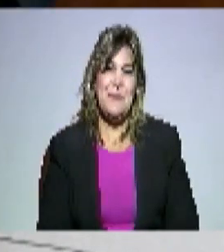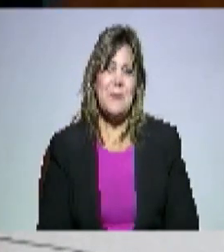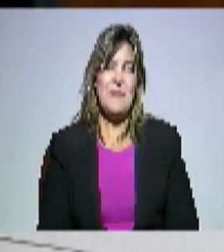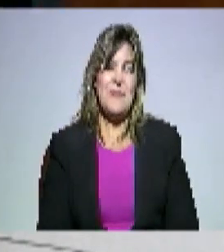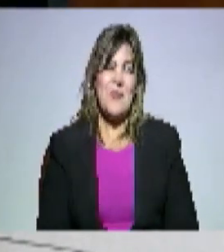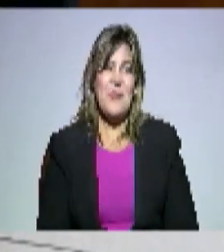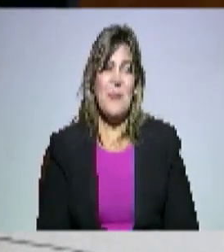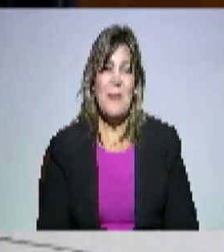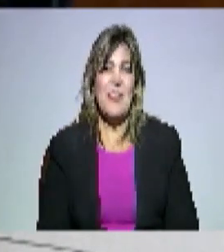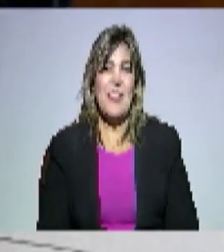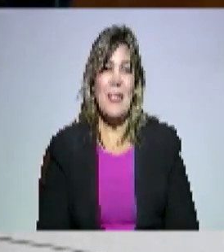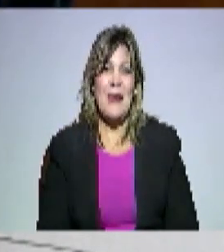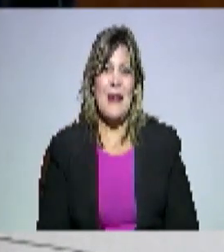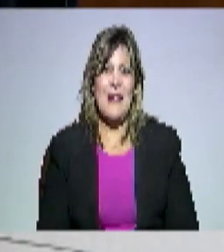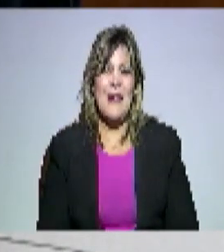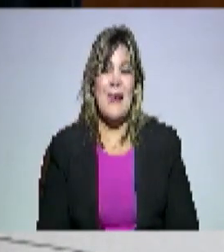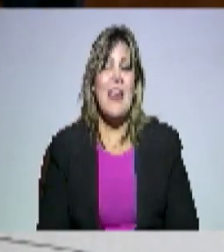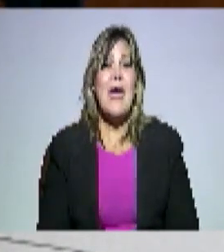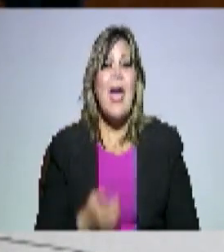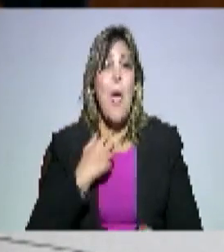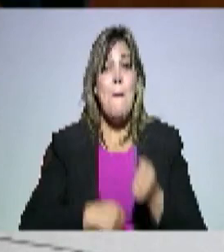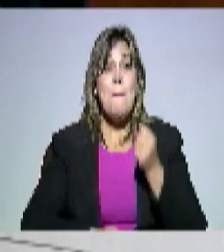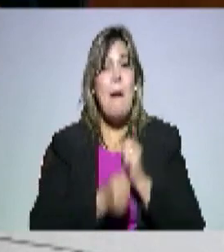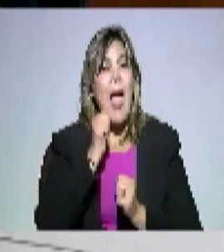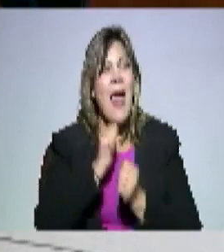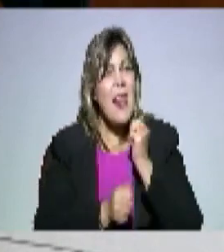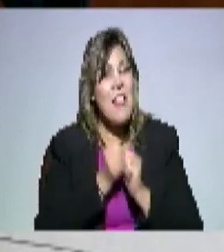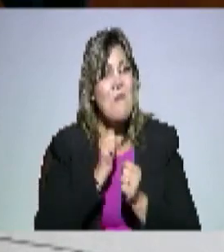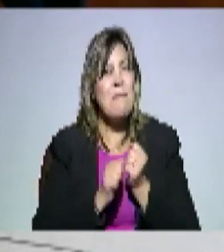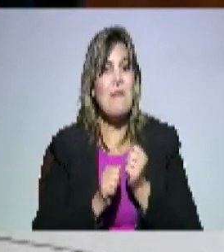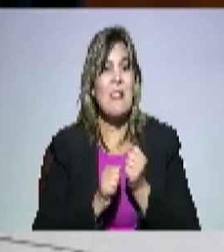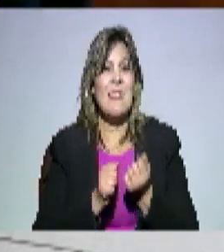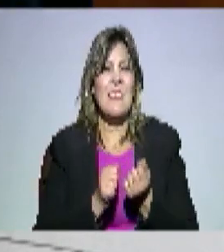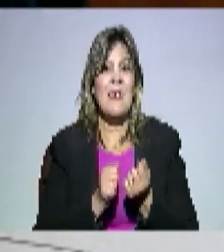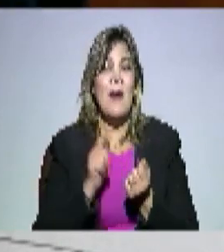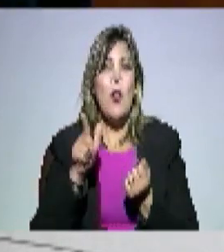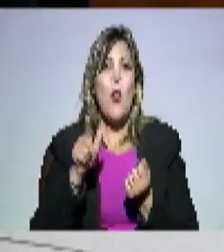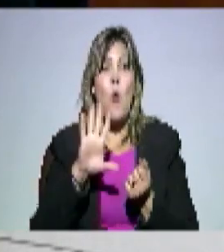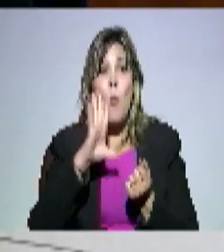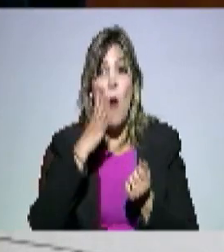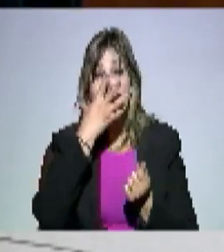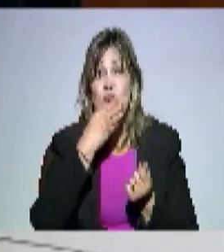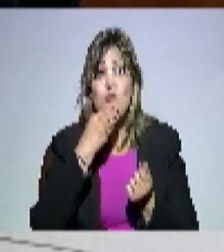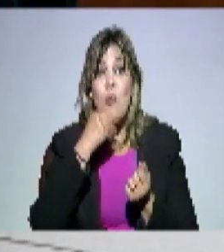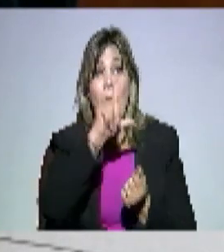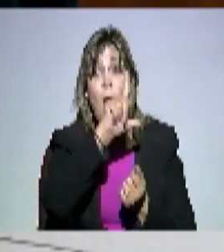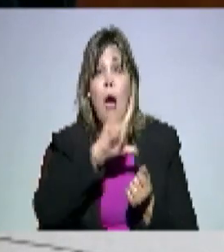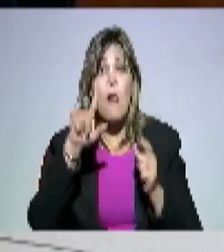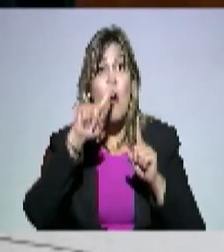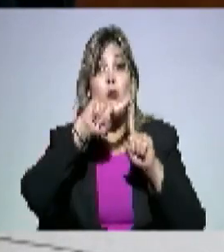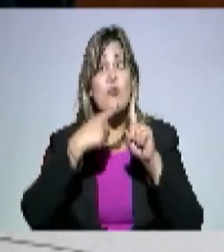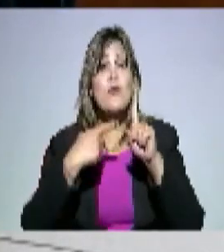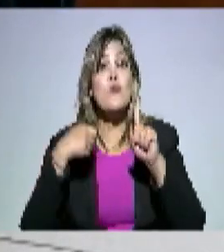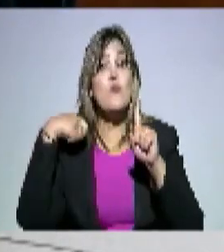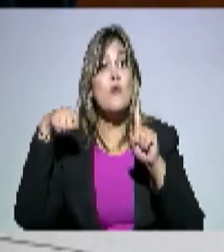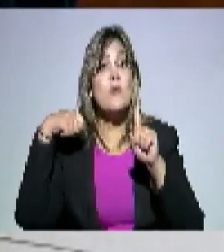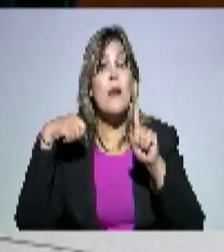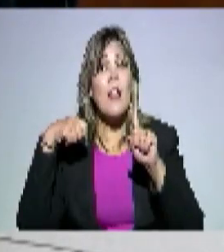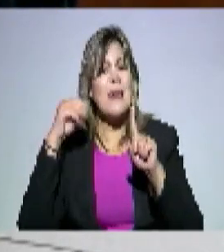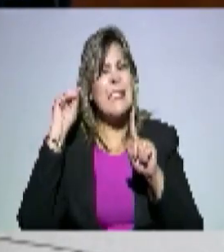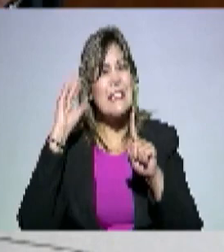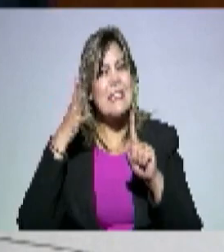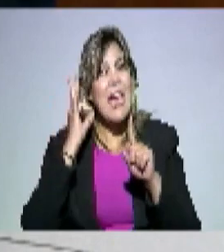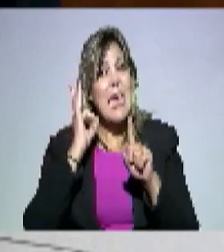اديت ابراهيم الجوهري اللي كان في شبه منصب رئيس وزرا ايه ده ده الناس دي